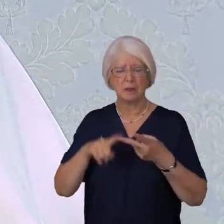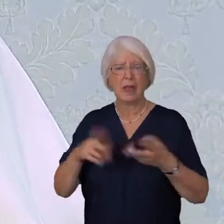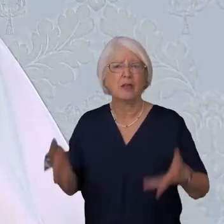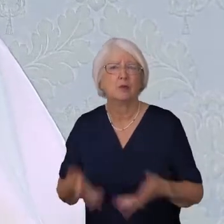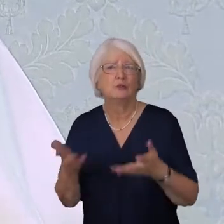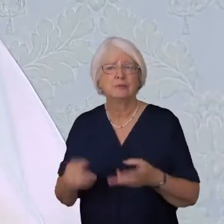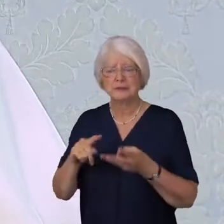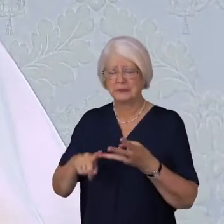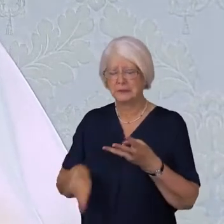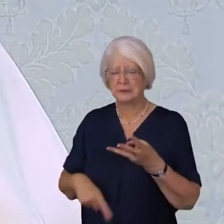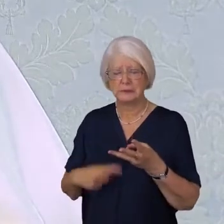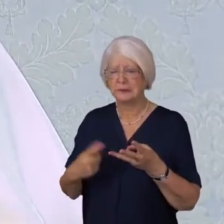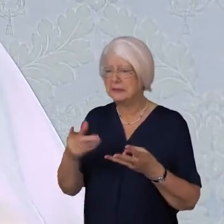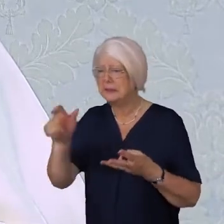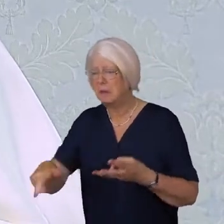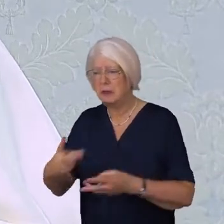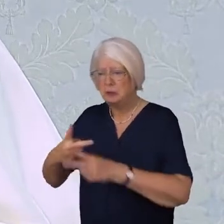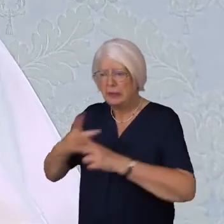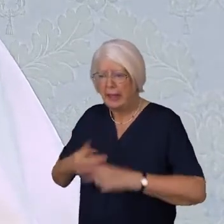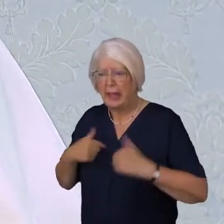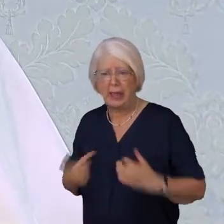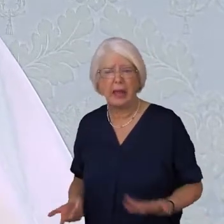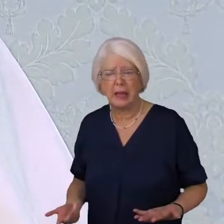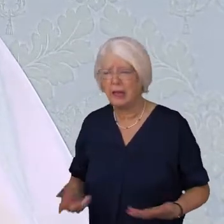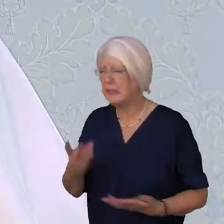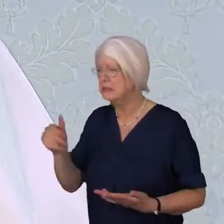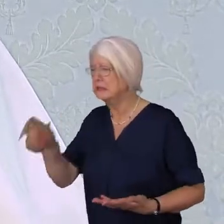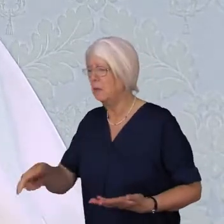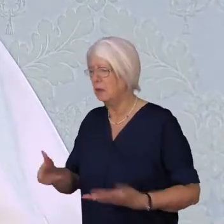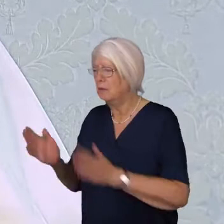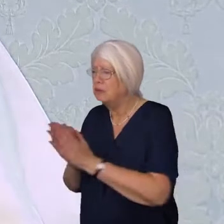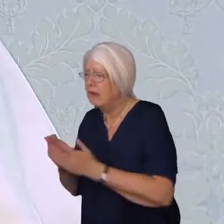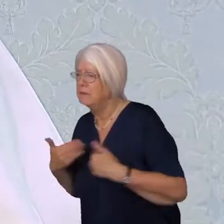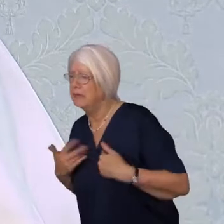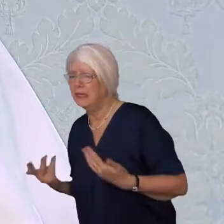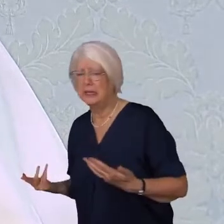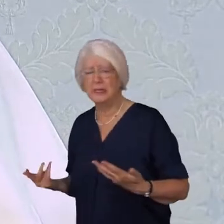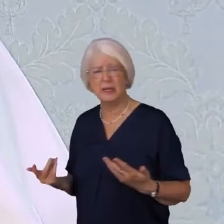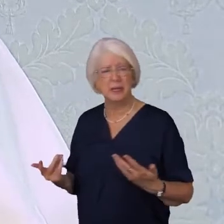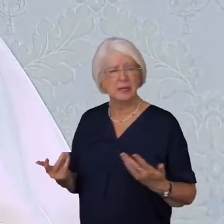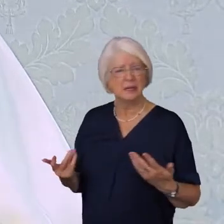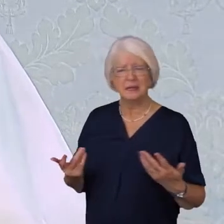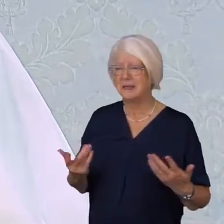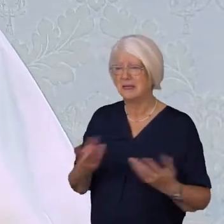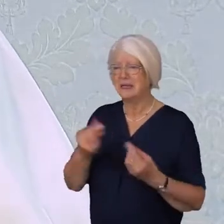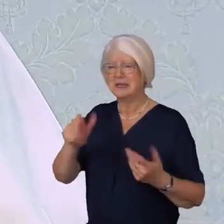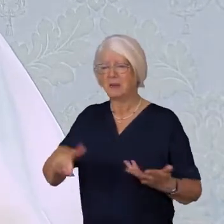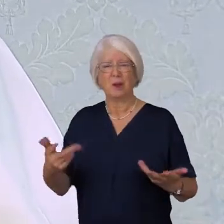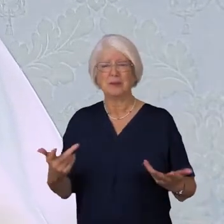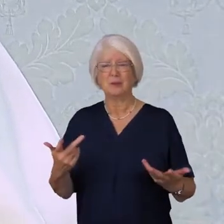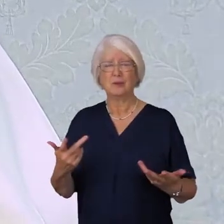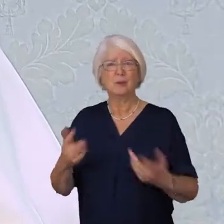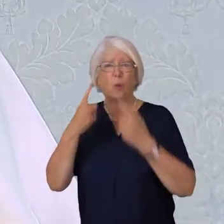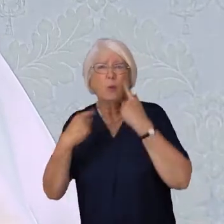incoraggiamento, qualcuno che si prenda cura di noi, qualcuno che preghi per noi, che pianga con